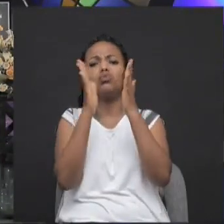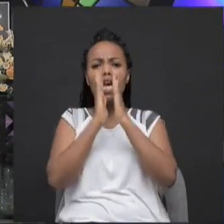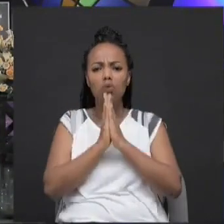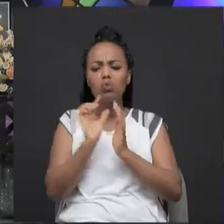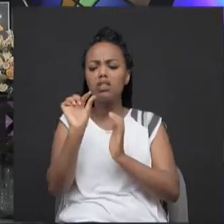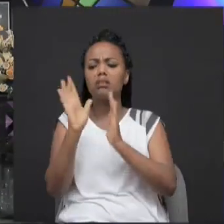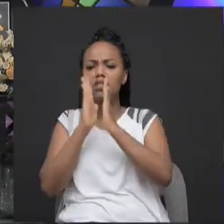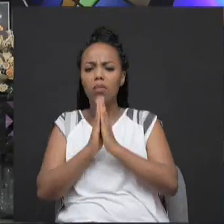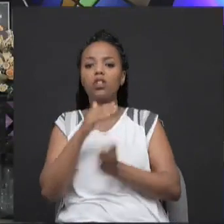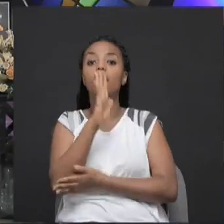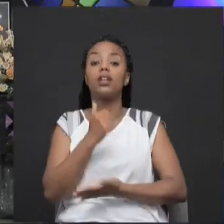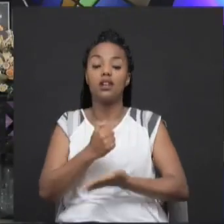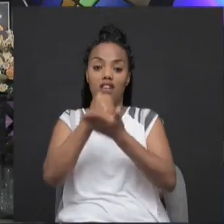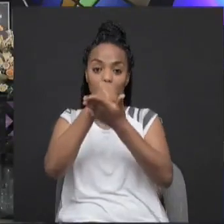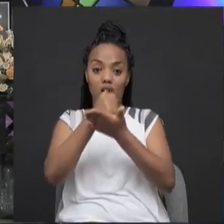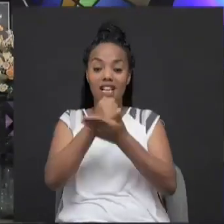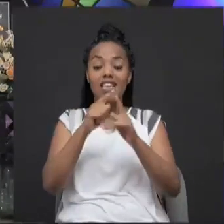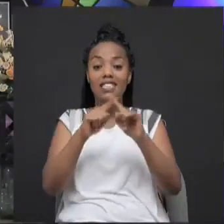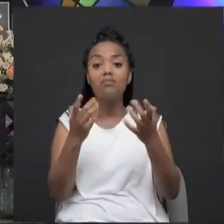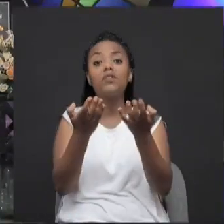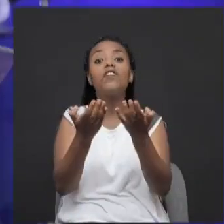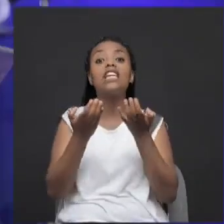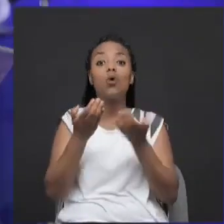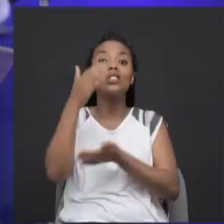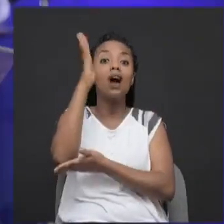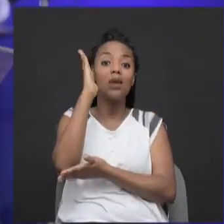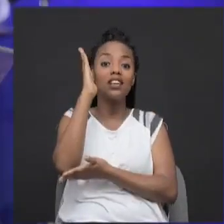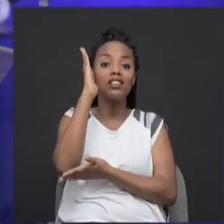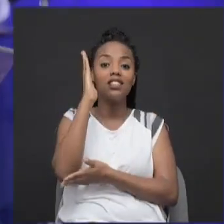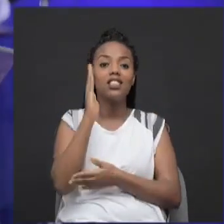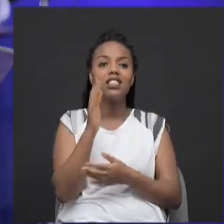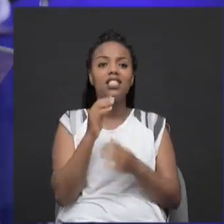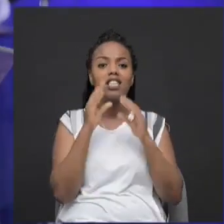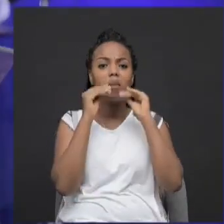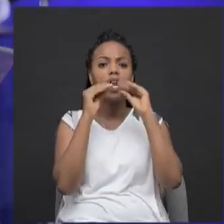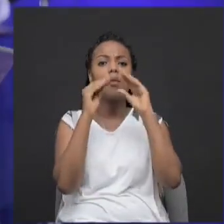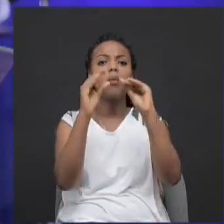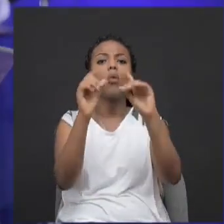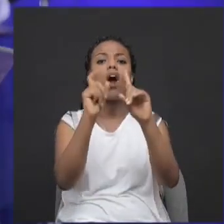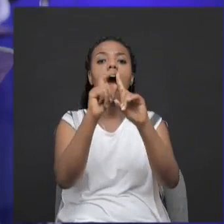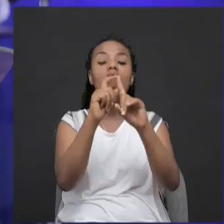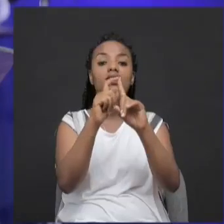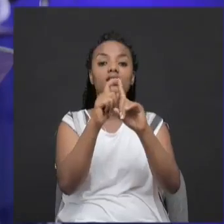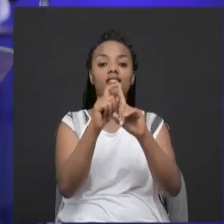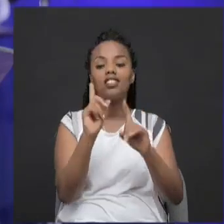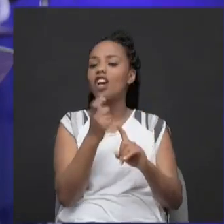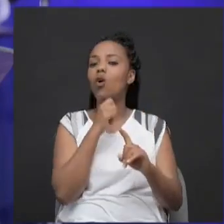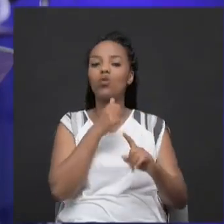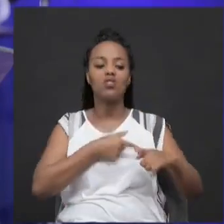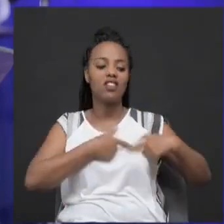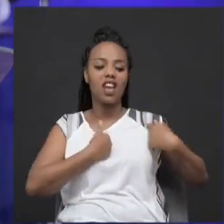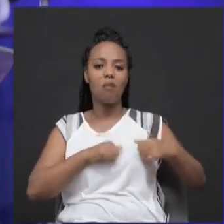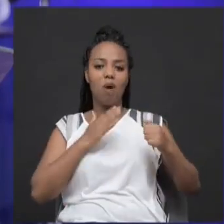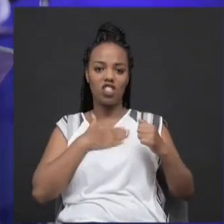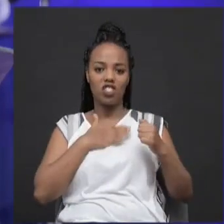የሚጸልዩ እግዚአብሔር ይረዳቸዋል። ግን የሚፈልገው የምናነበንበውን የቃላት ክምር ሳይሆን የልባችንን